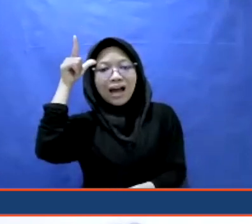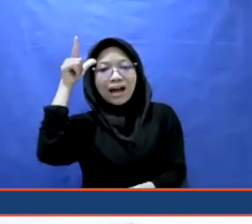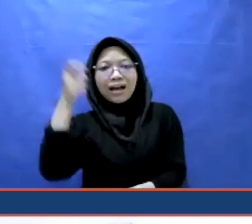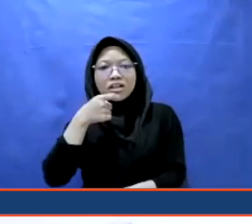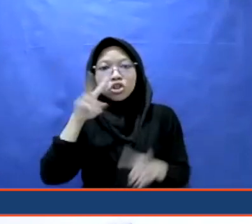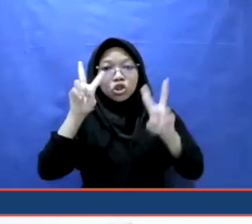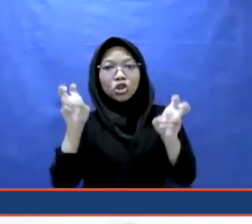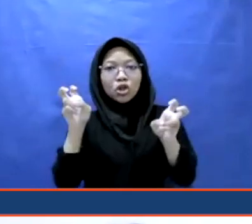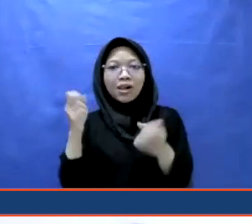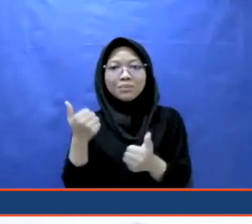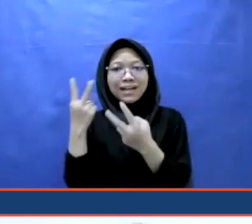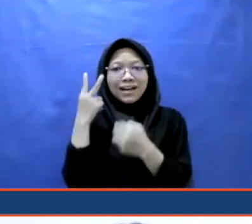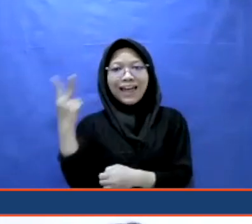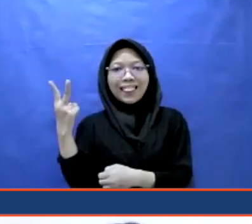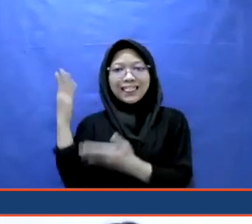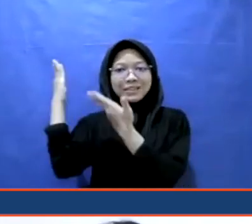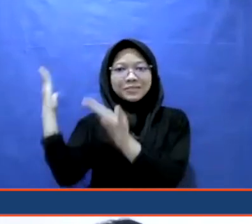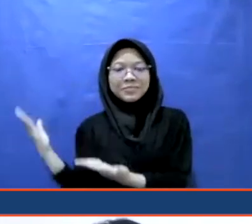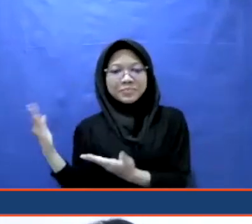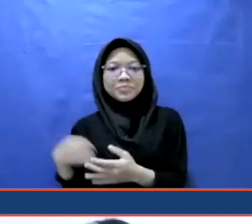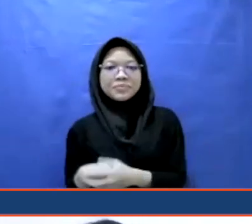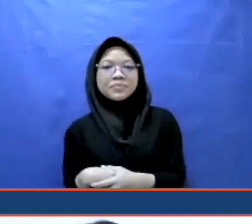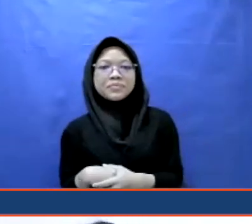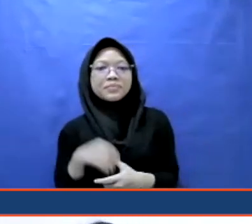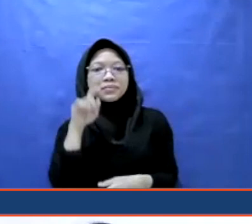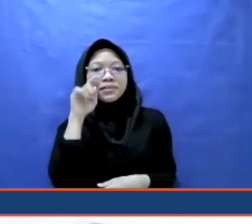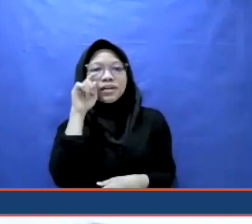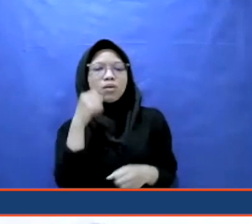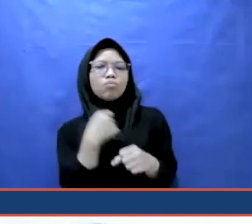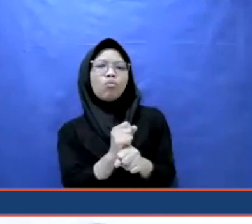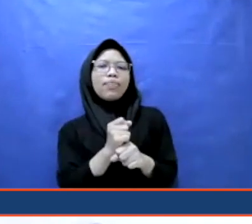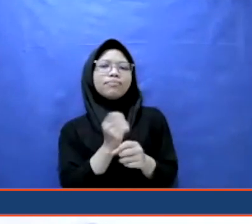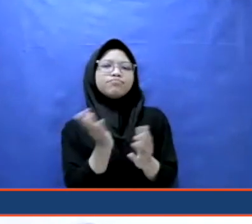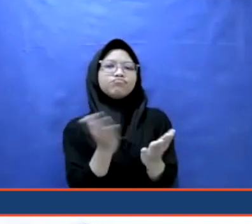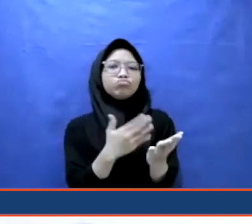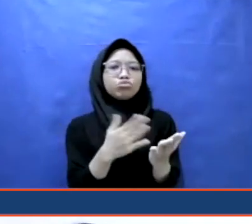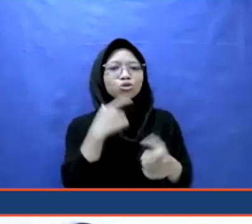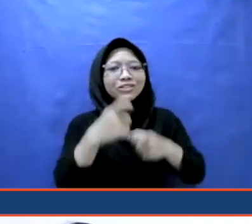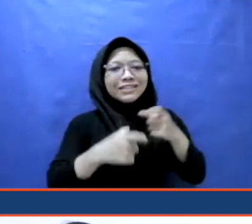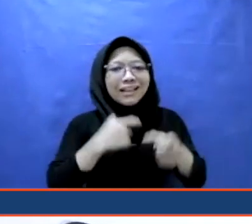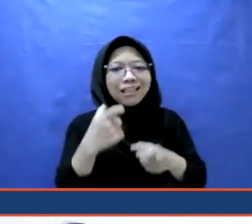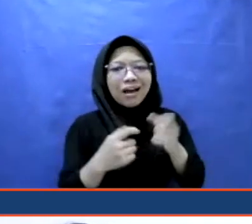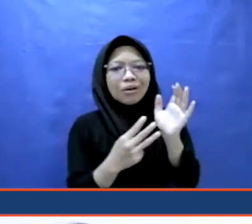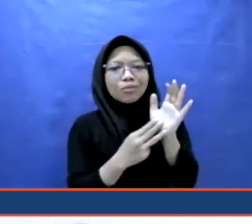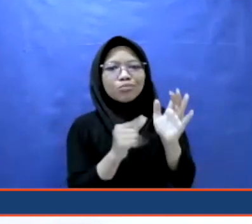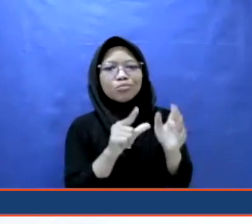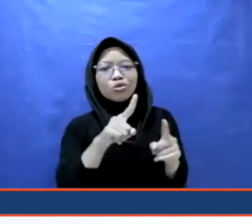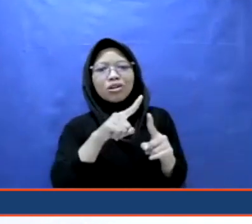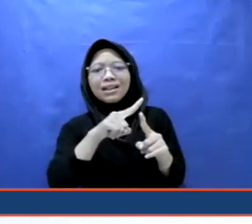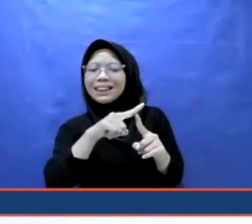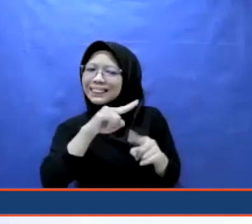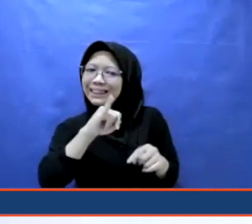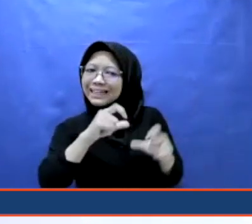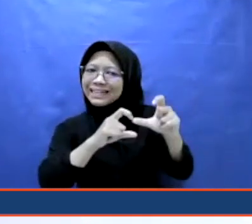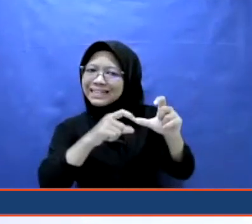yaitu pengembangan aksesibel Animated story book dan multisensori story book sebagai sarana pembelajaran sastra